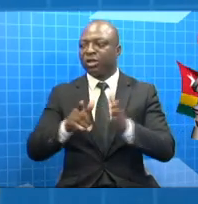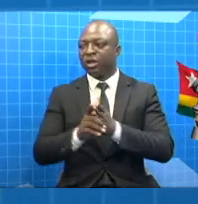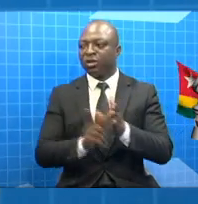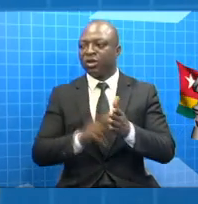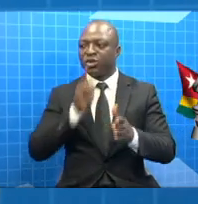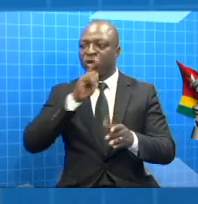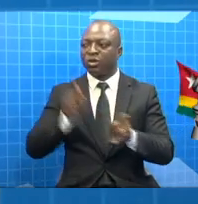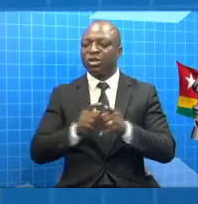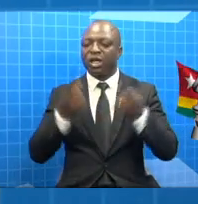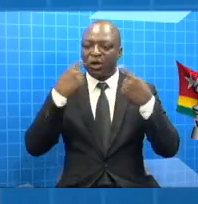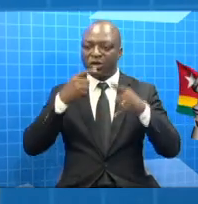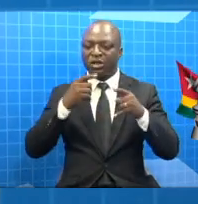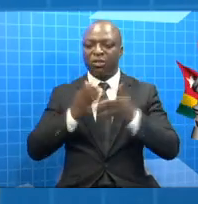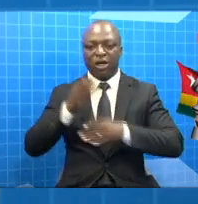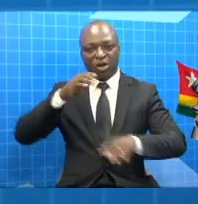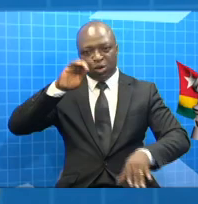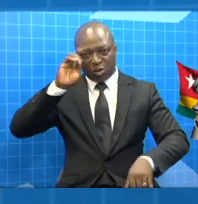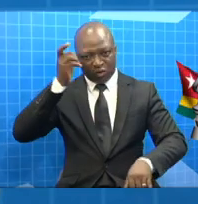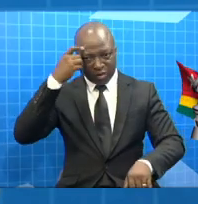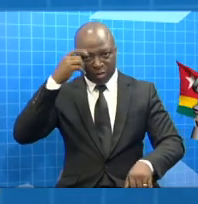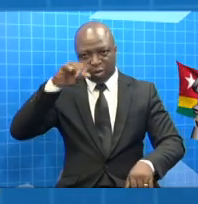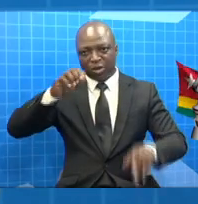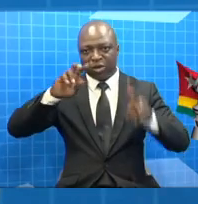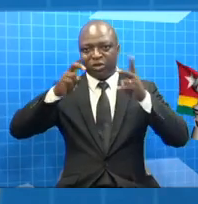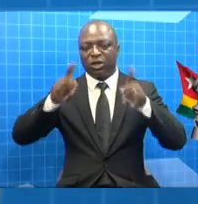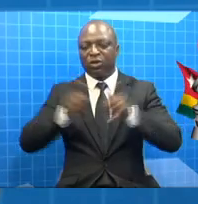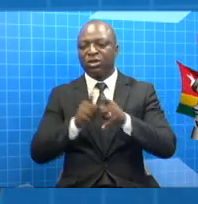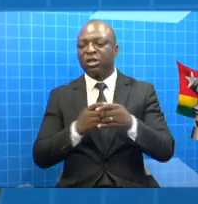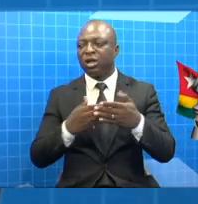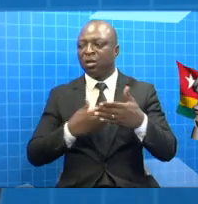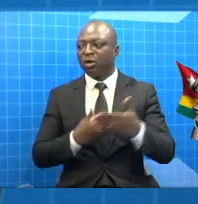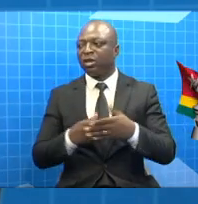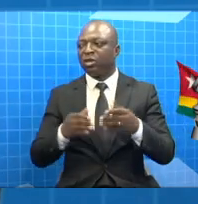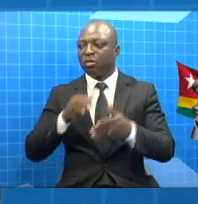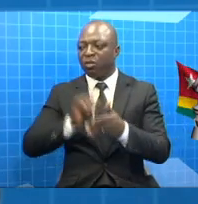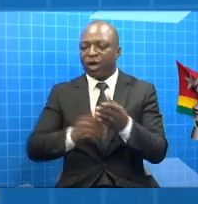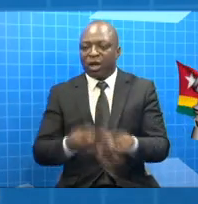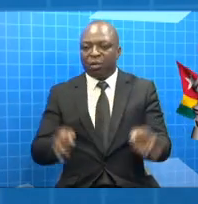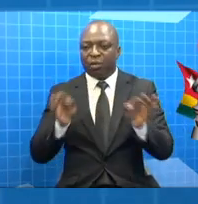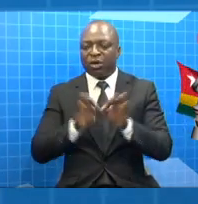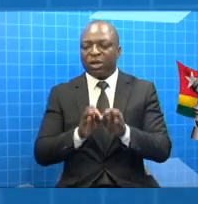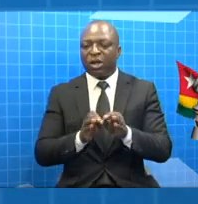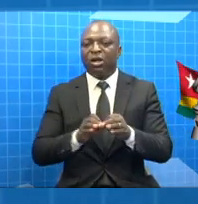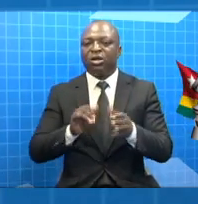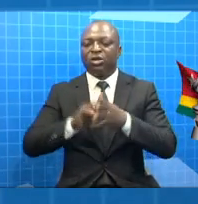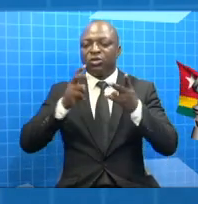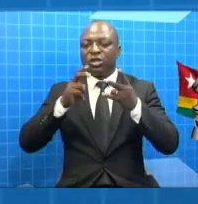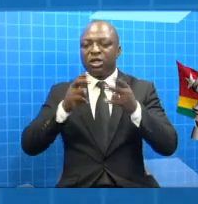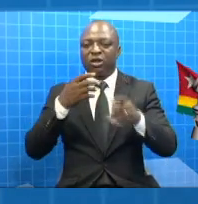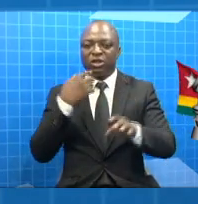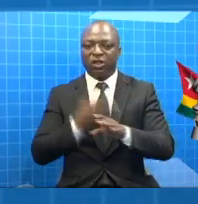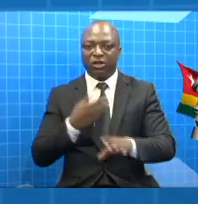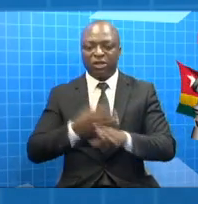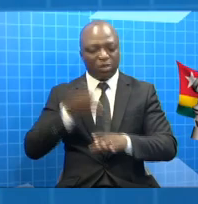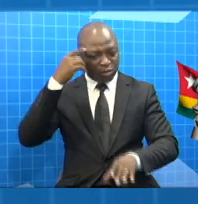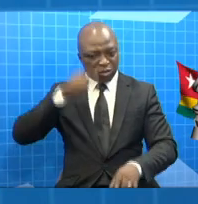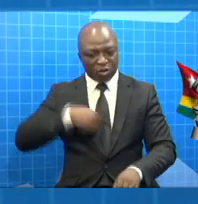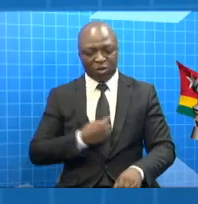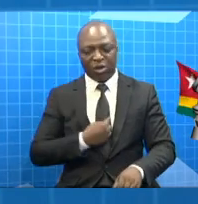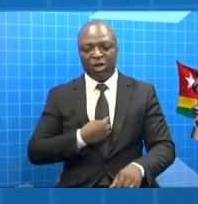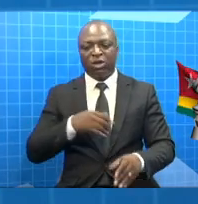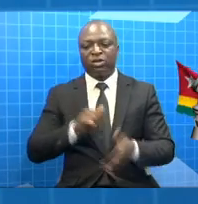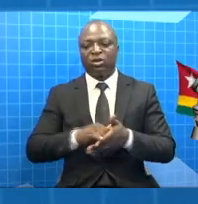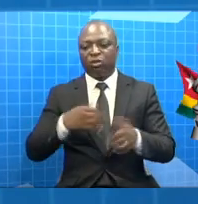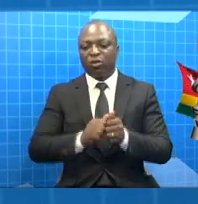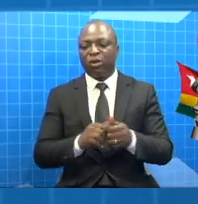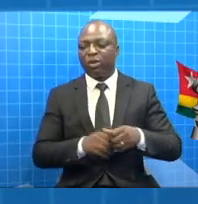seront annoncées par le gouvernement. Autre sujet abordé, non moins important, un sujet crucial, dirions-nous, le défi de la